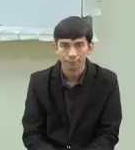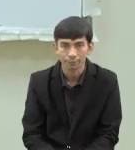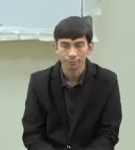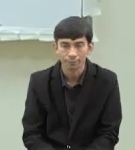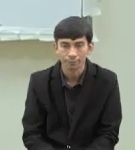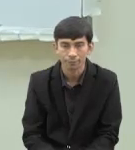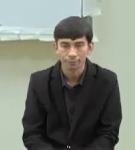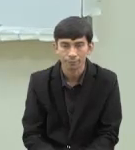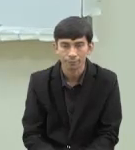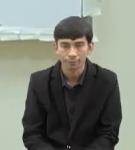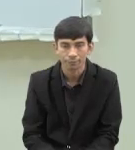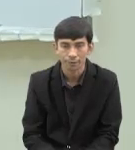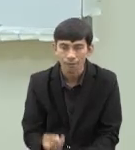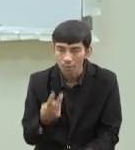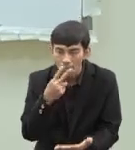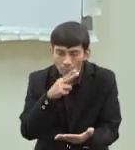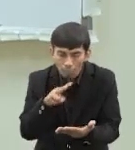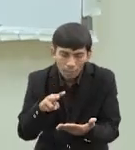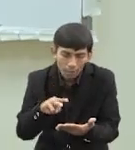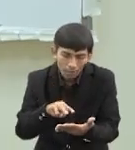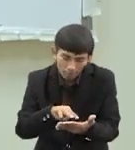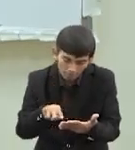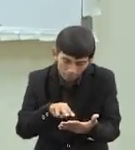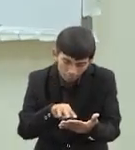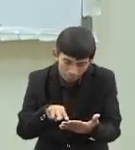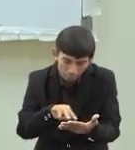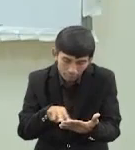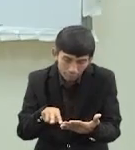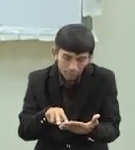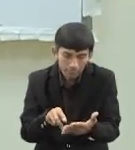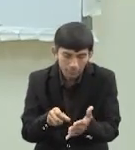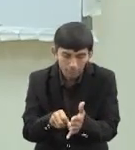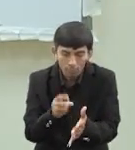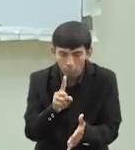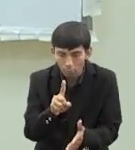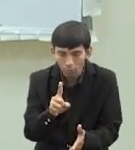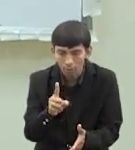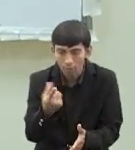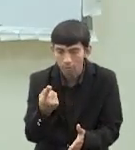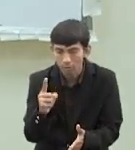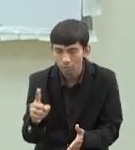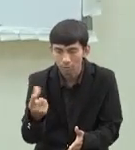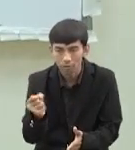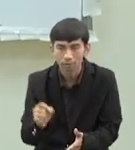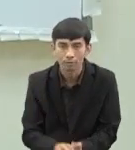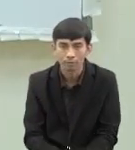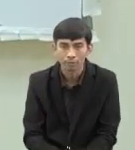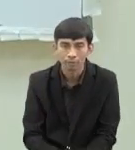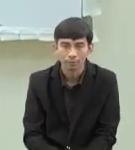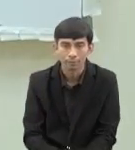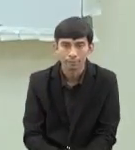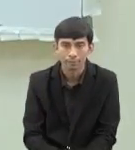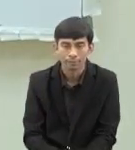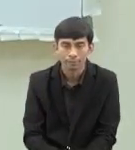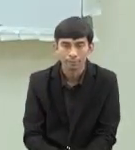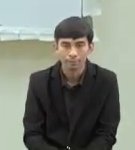con ai mưa xăm và đá nơi tầm bò tí mà đợi đọc chà hãy khu xong bỏ kê ca chào sân cơm tục sân